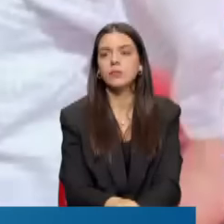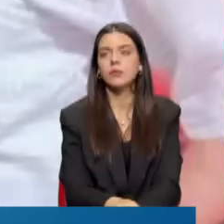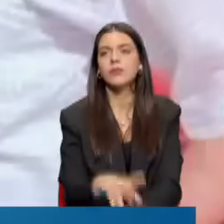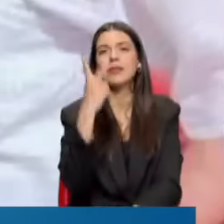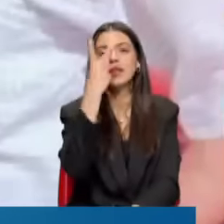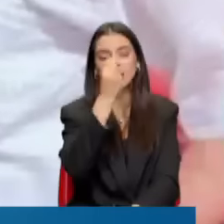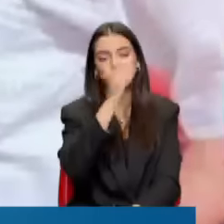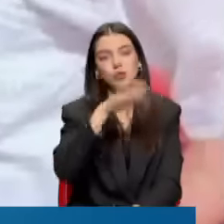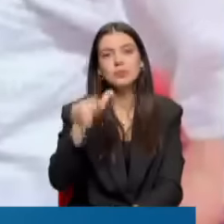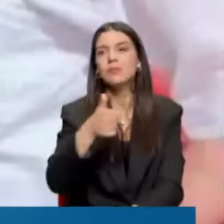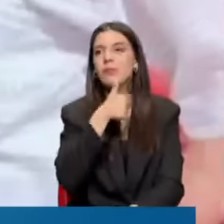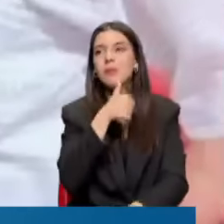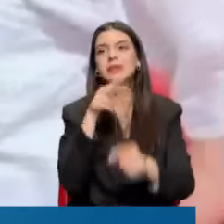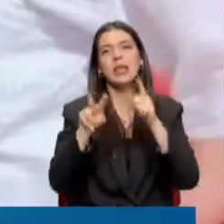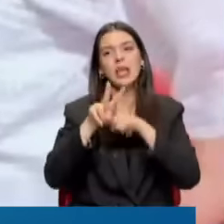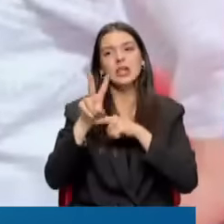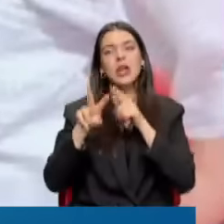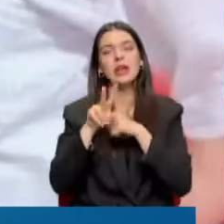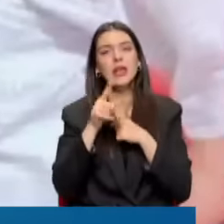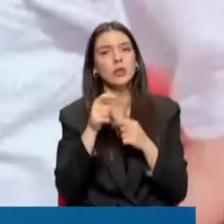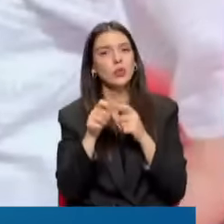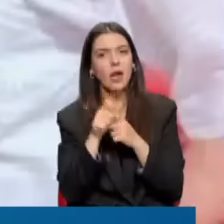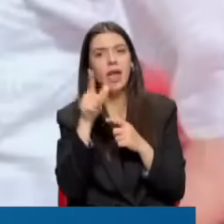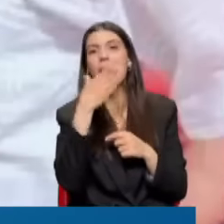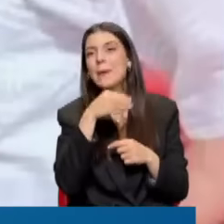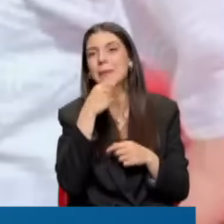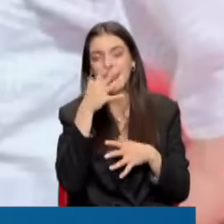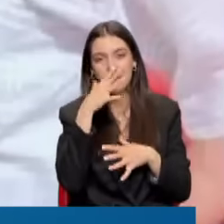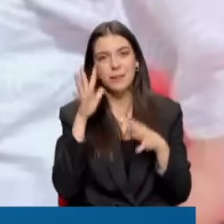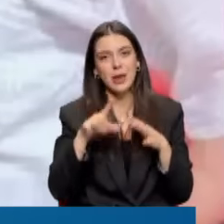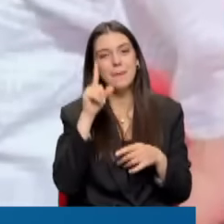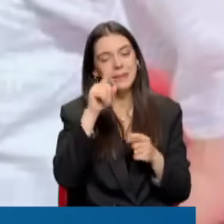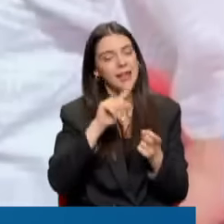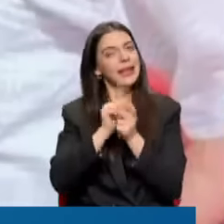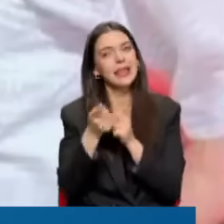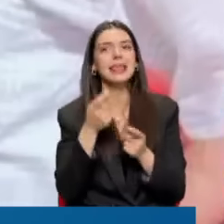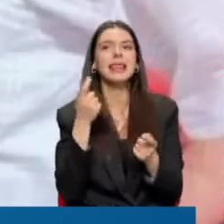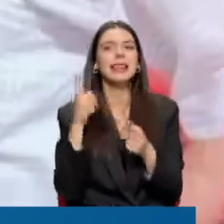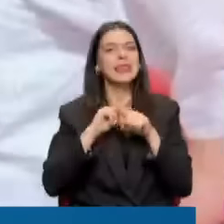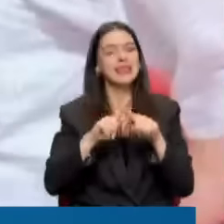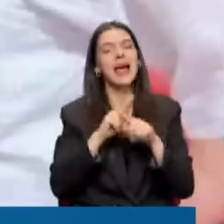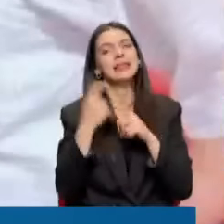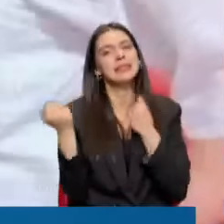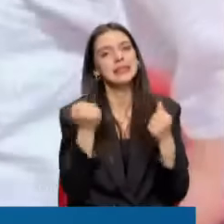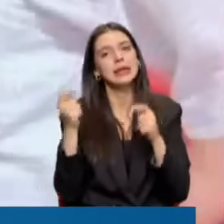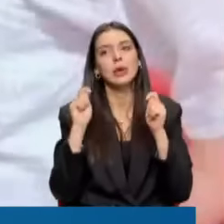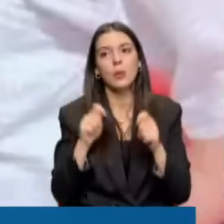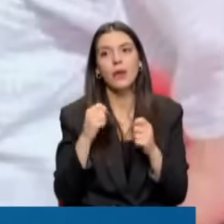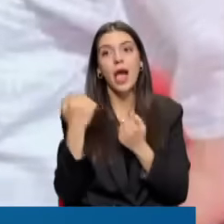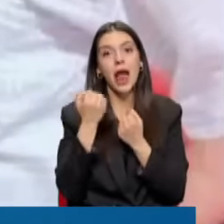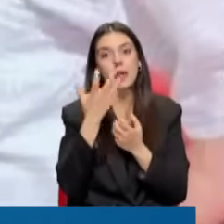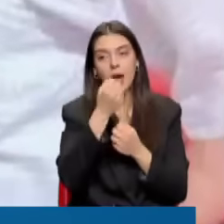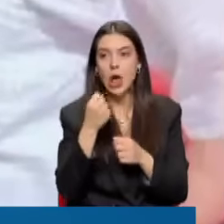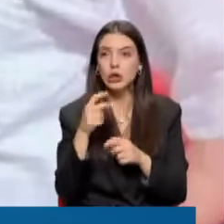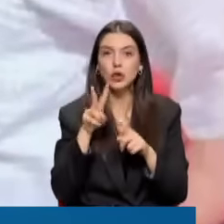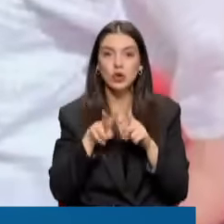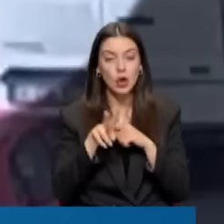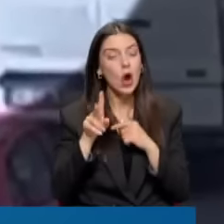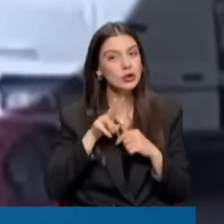iki çocuk babası Yaşar yanık Yürek emekliliğini bekliyor bir yandan da taksicilik yapıyordu aracını aldığı yolcu